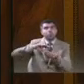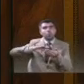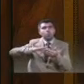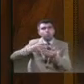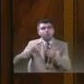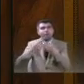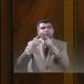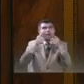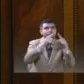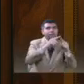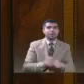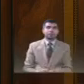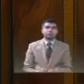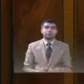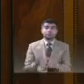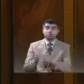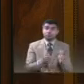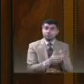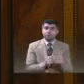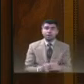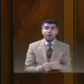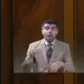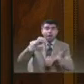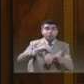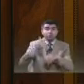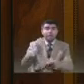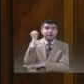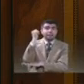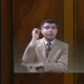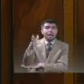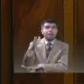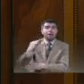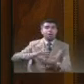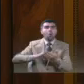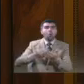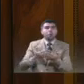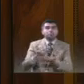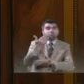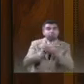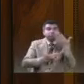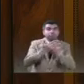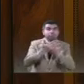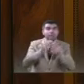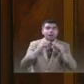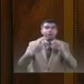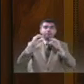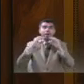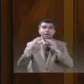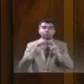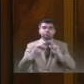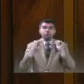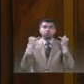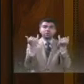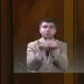والغازوال، البدء في الإصلاح الضريبي عبر تفعيل توصيات المناظرة الوطنية حول الإصلاح